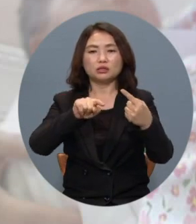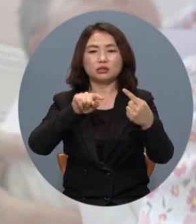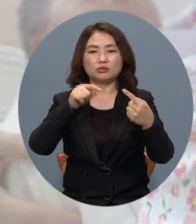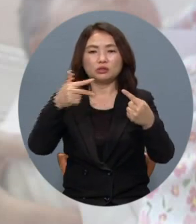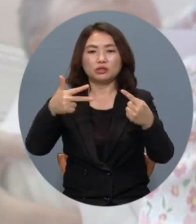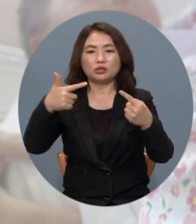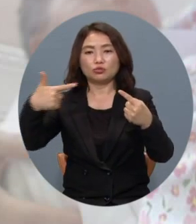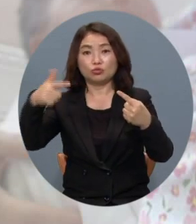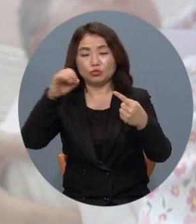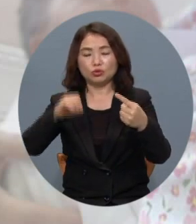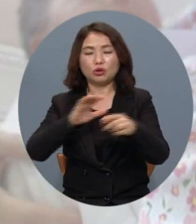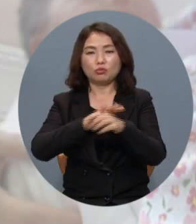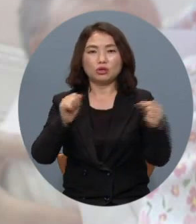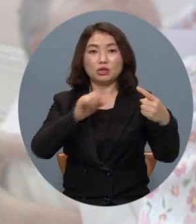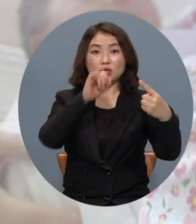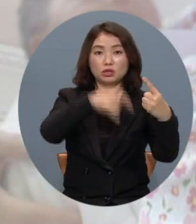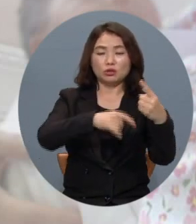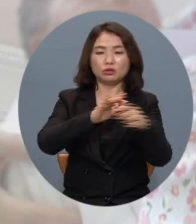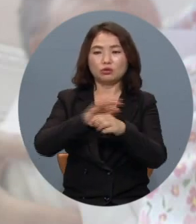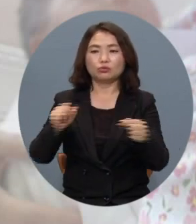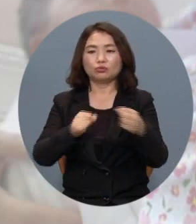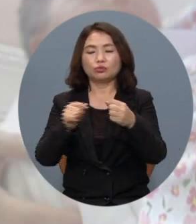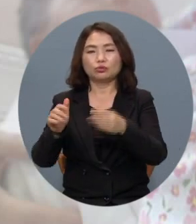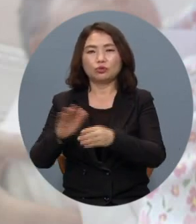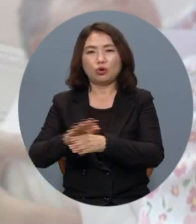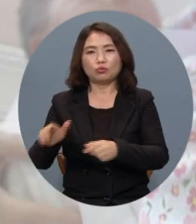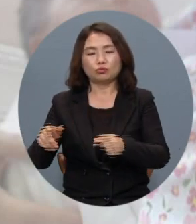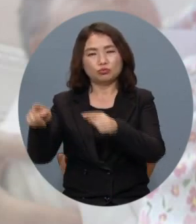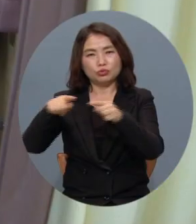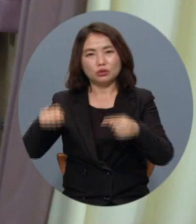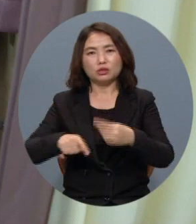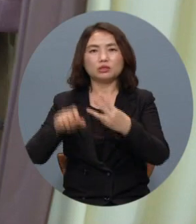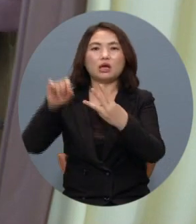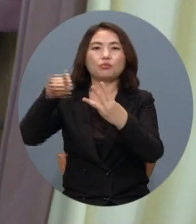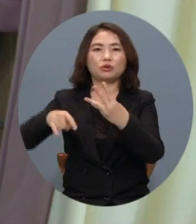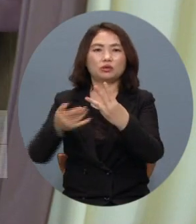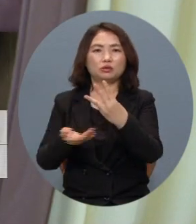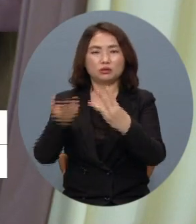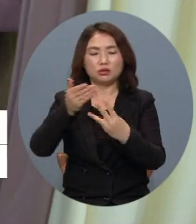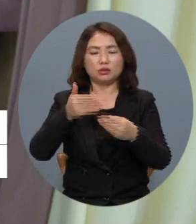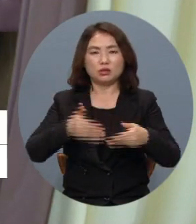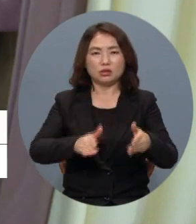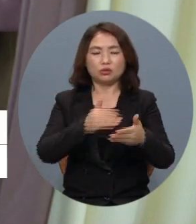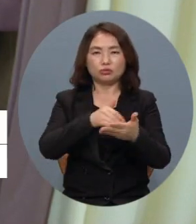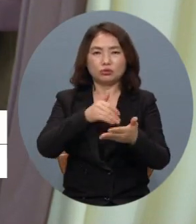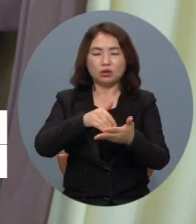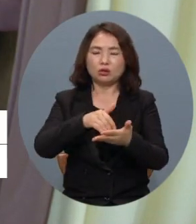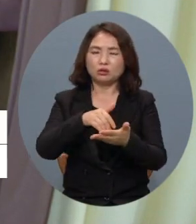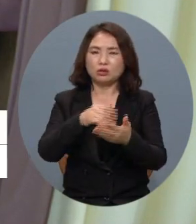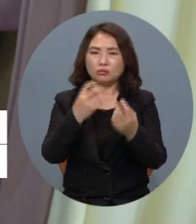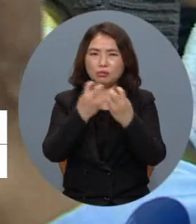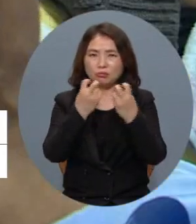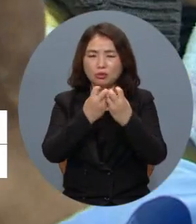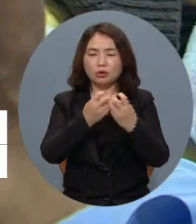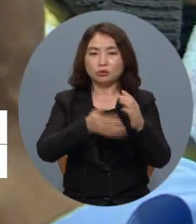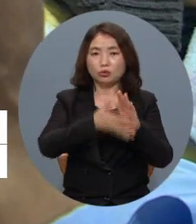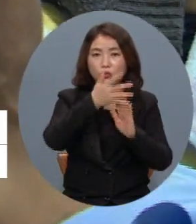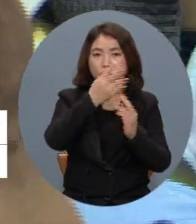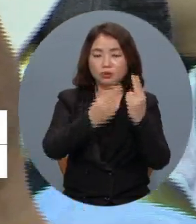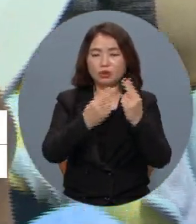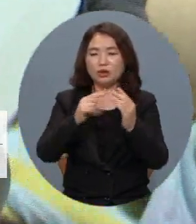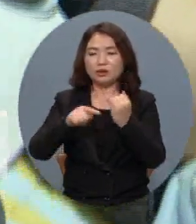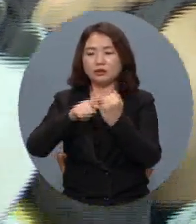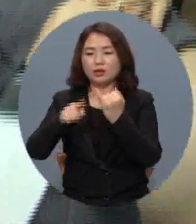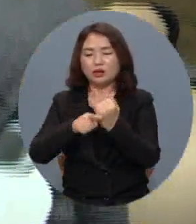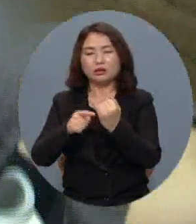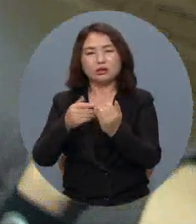경북 에선 1위 전국 3위로 올라섰습니다 출산율 산출 방식 쌍 도시에 비해 가임